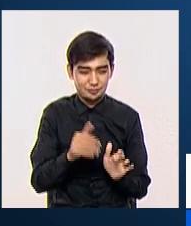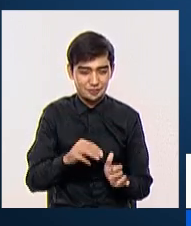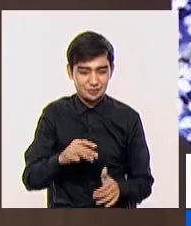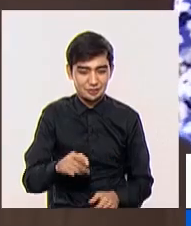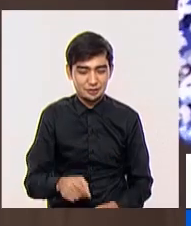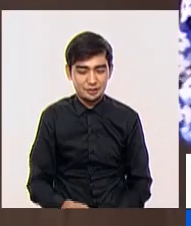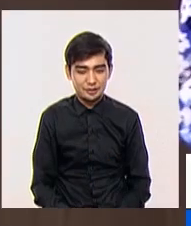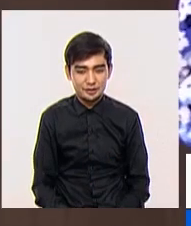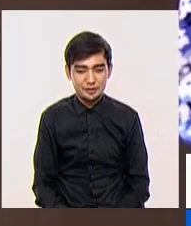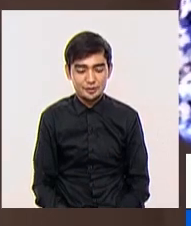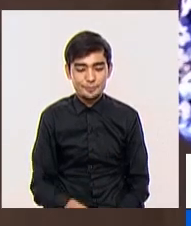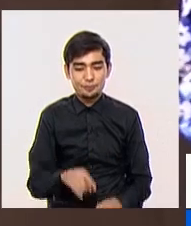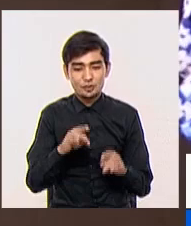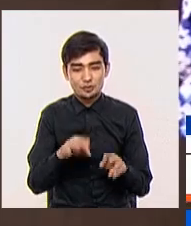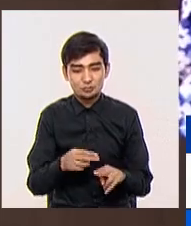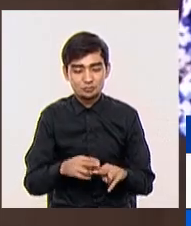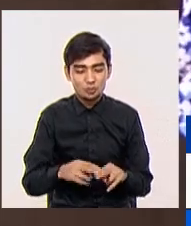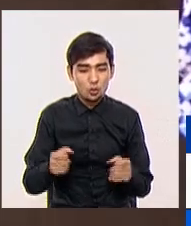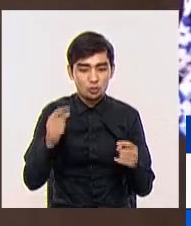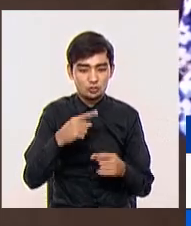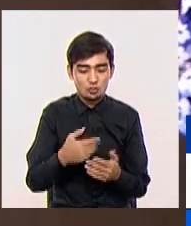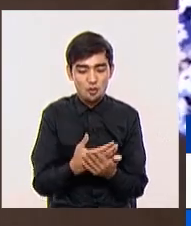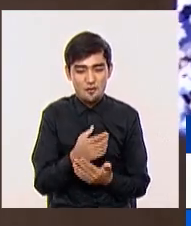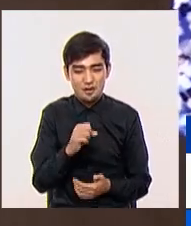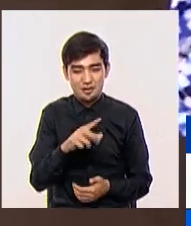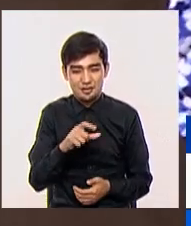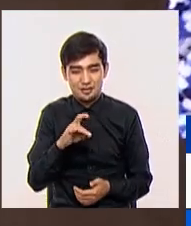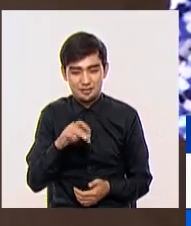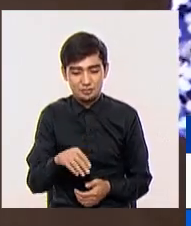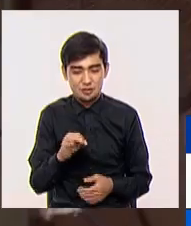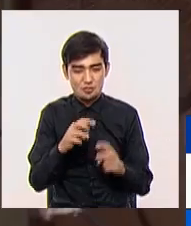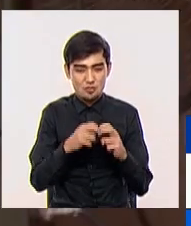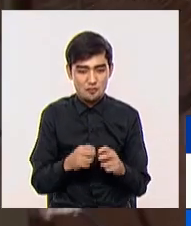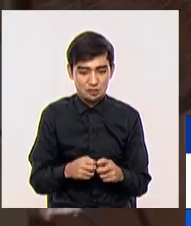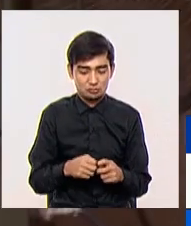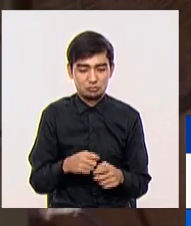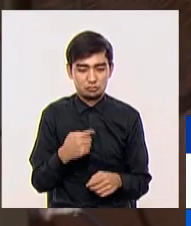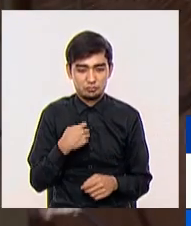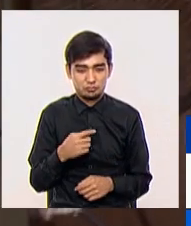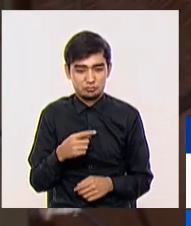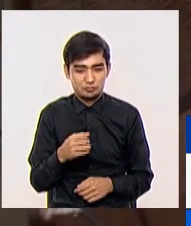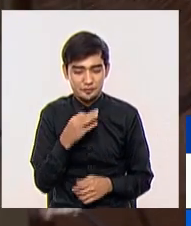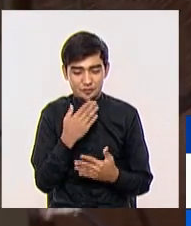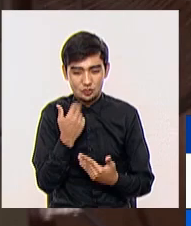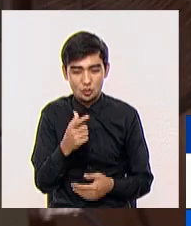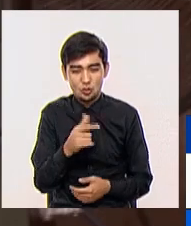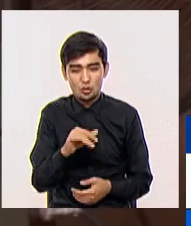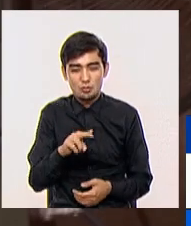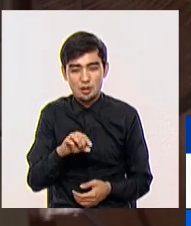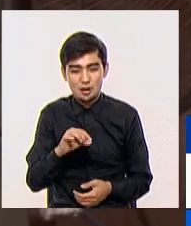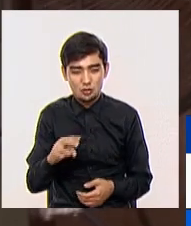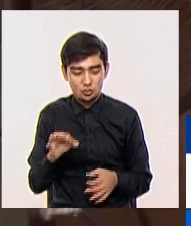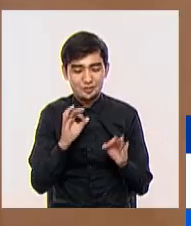тысяч тенге. Рестораторы, услышав новый алгоритм, недовольны очередными проверками. Основательница сети ресторанов Гульбану